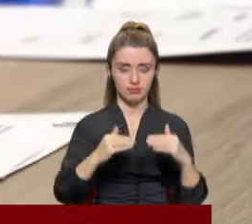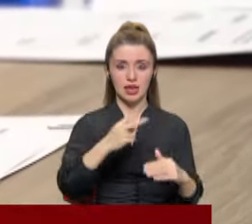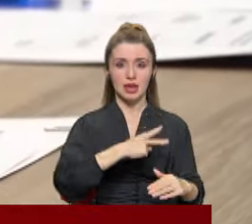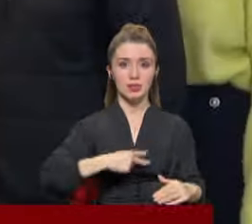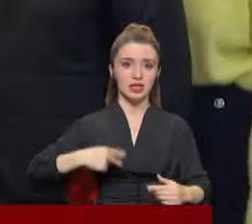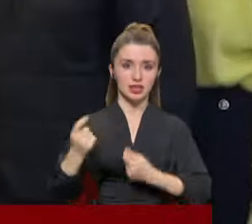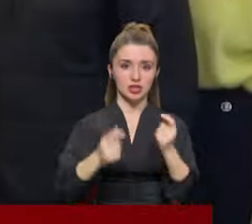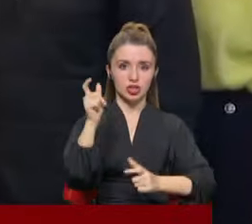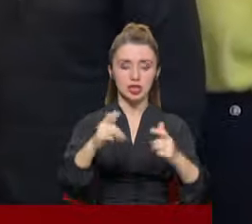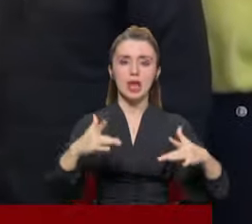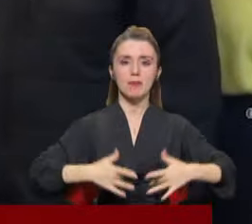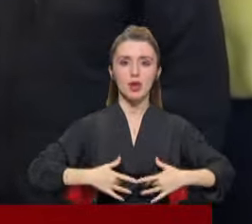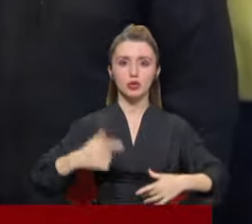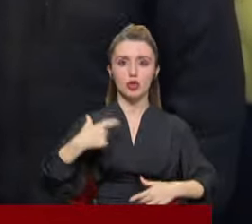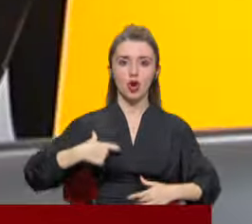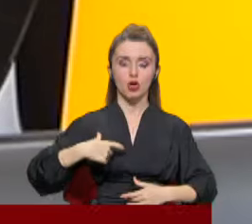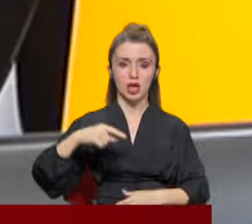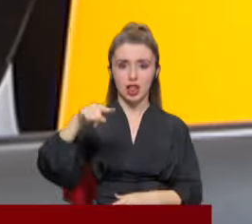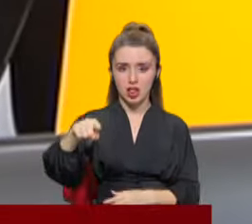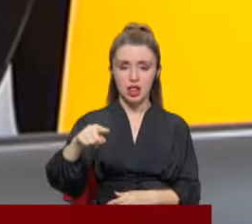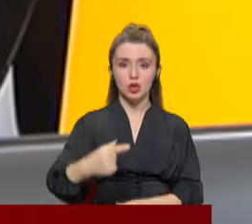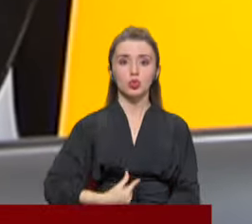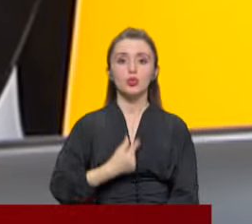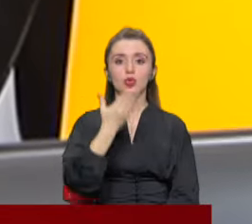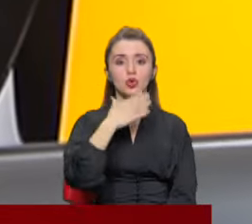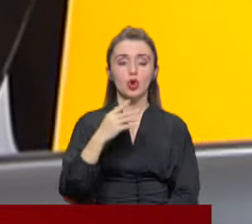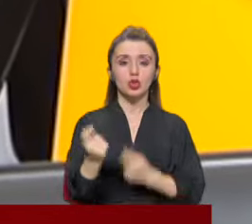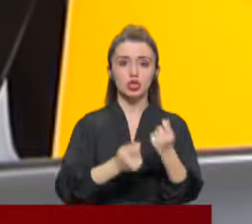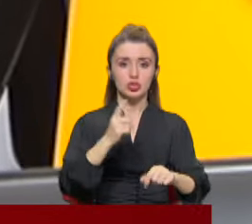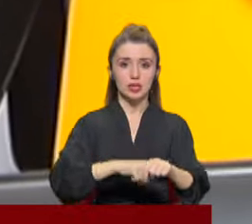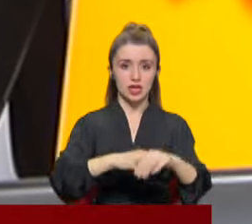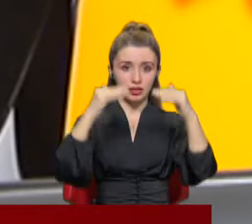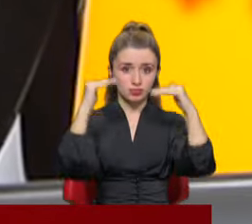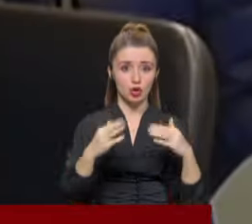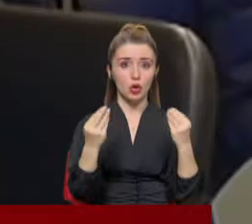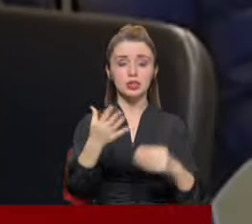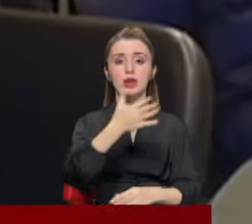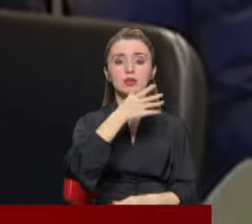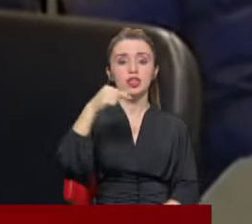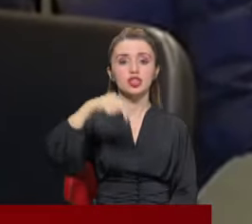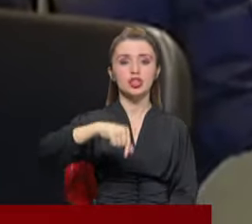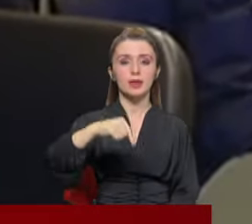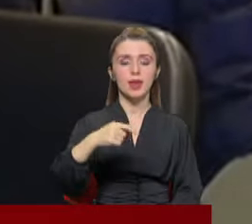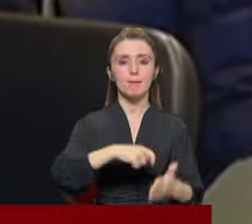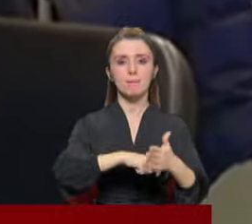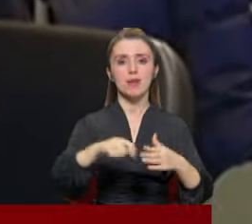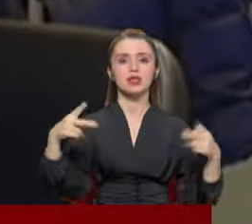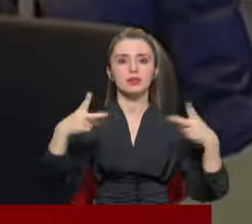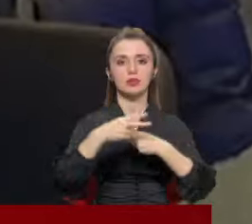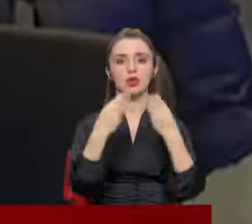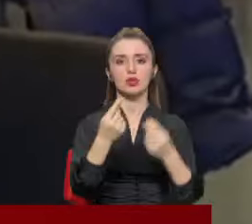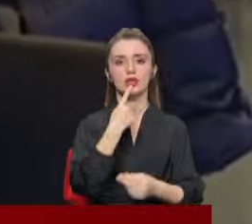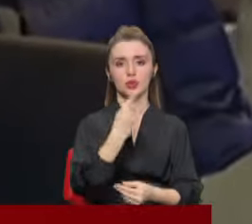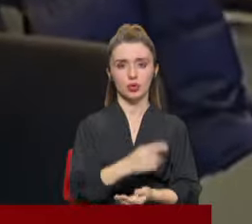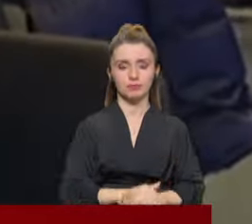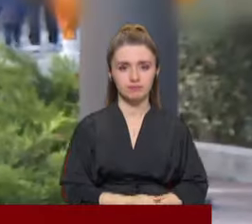Belediye çalışanları memnun. Özel sektörün ise umudu yok. Mesai saatleri kısaltılsa bile bu kez de maaşlarında kesinti